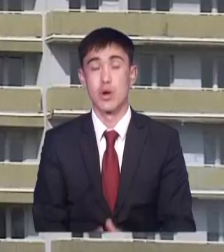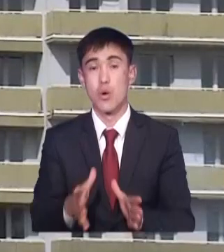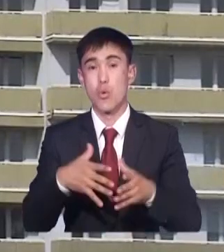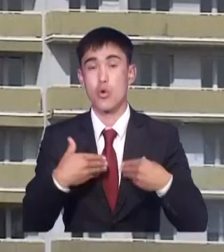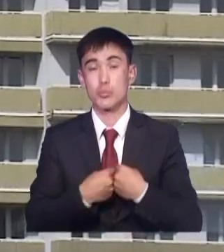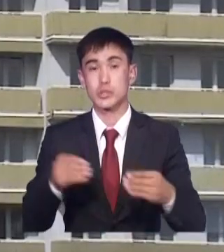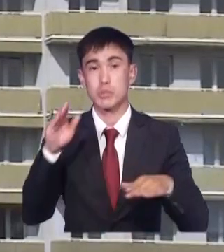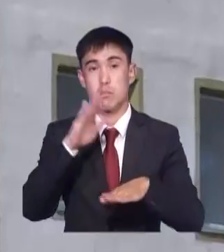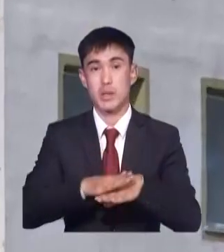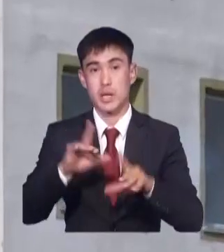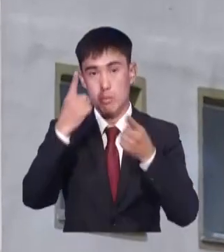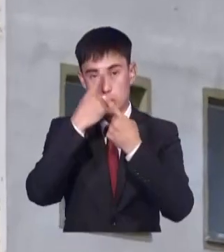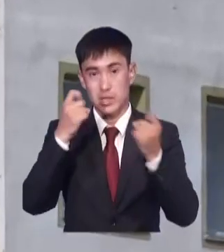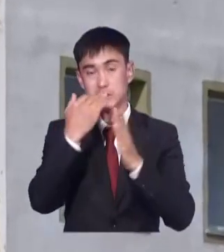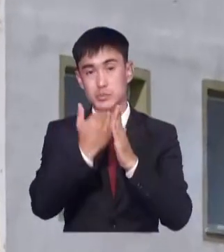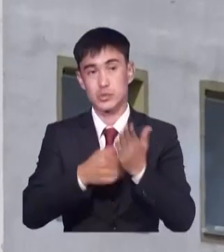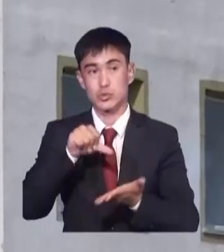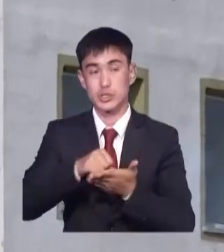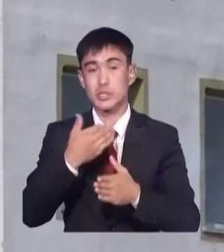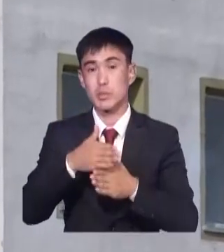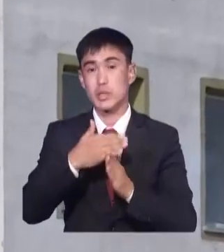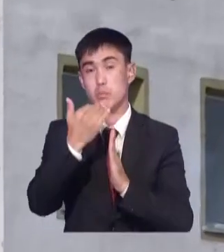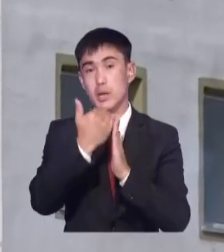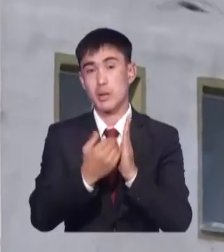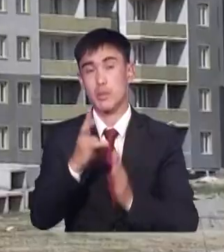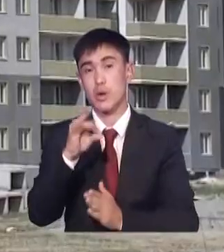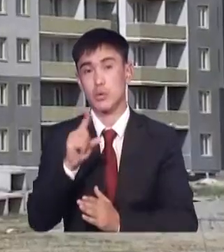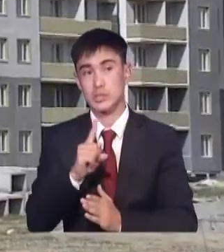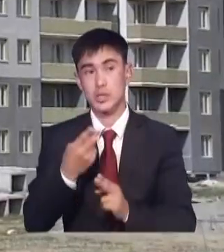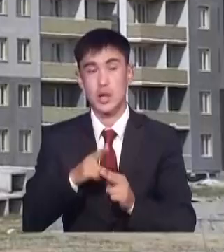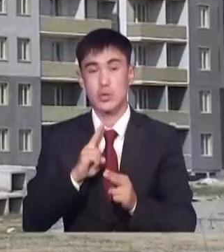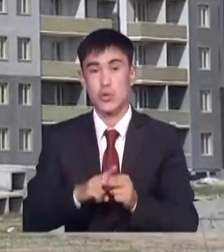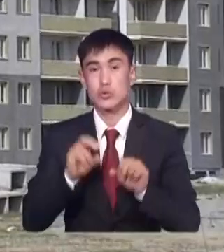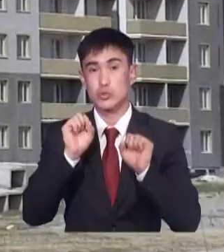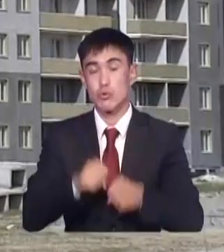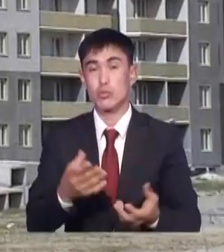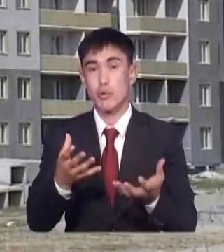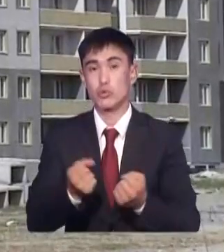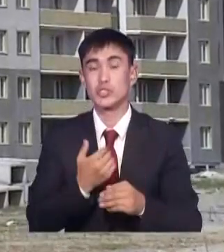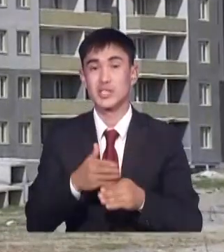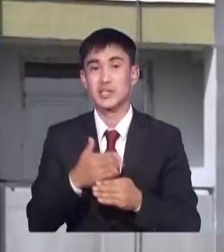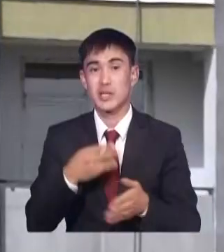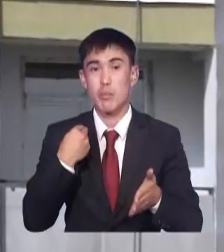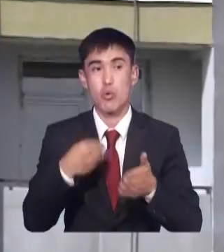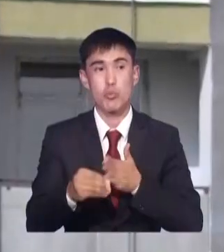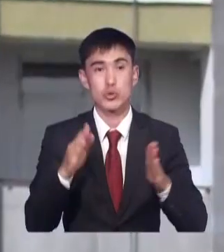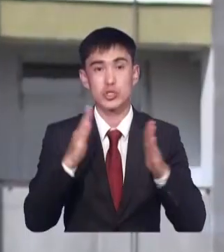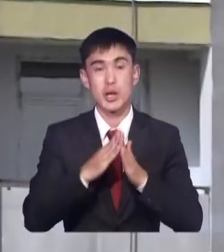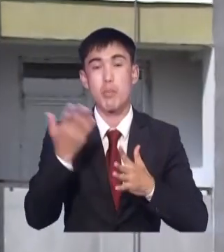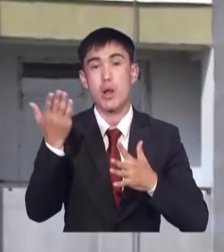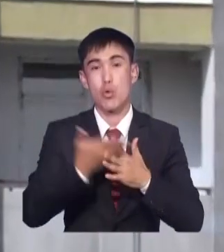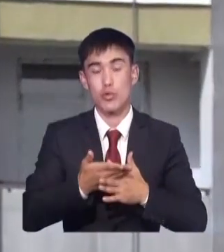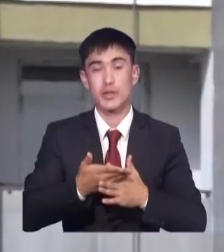Отпасбанк опубликовал список участников ипотечной программы «Наурыз», которые смогут получить кредит на покупку жилья по